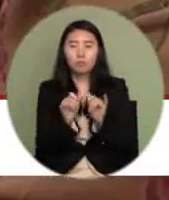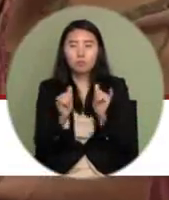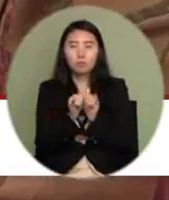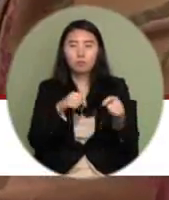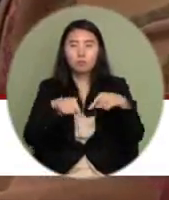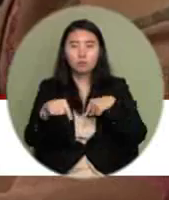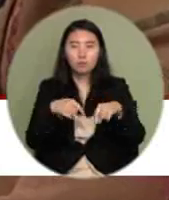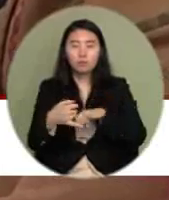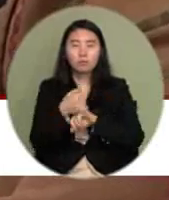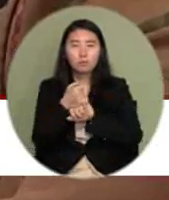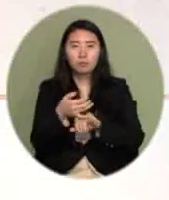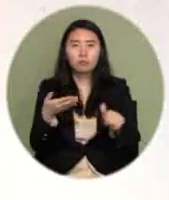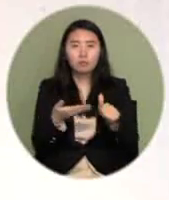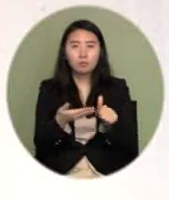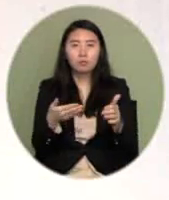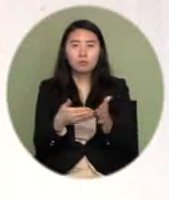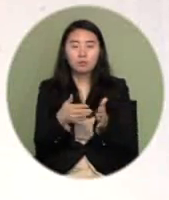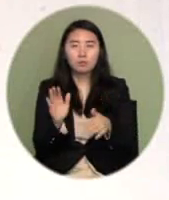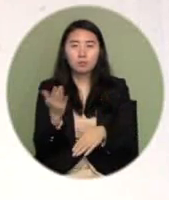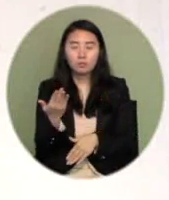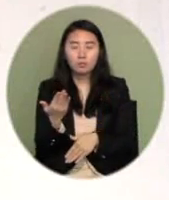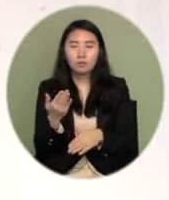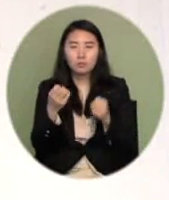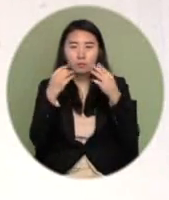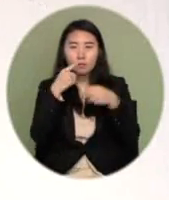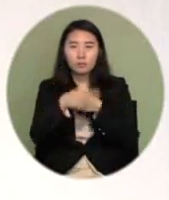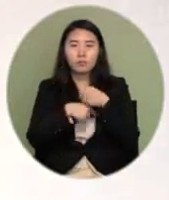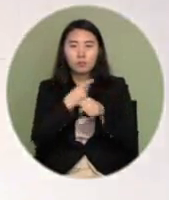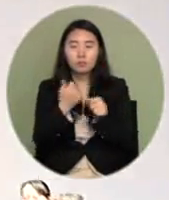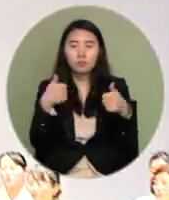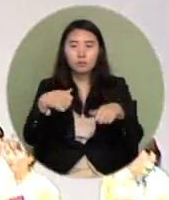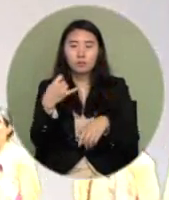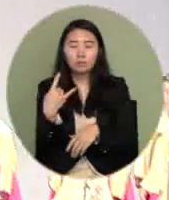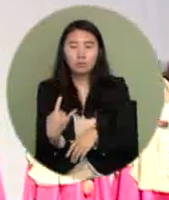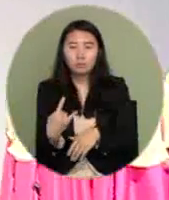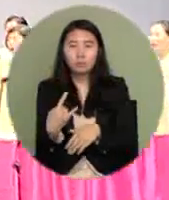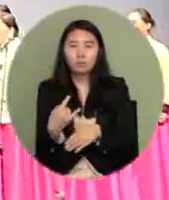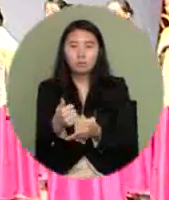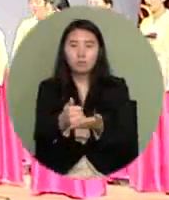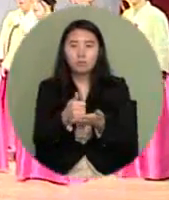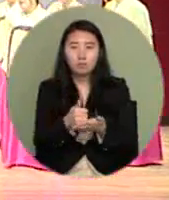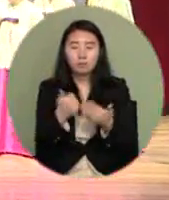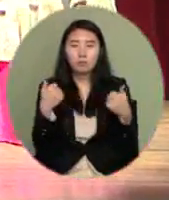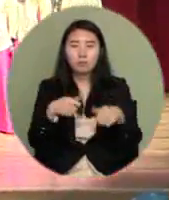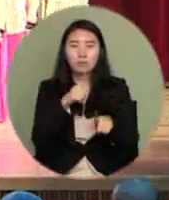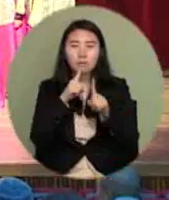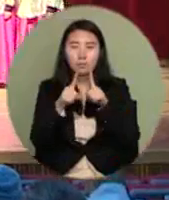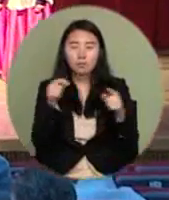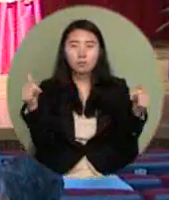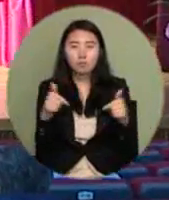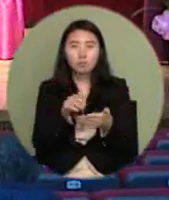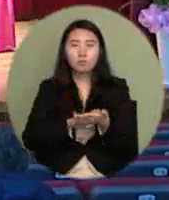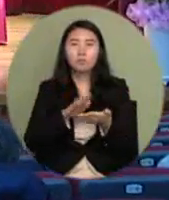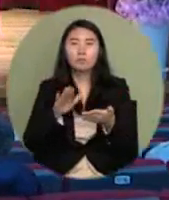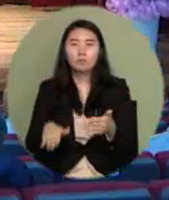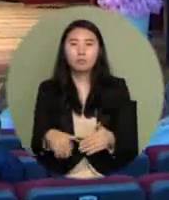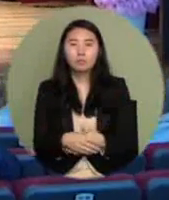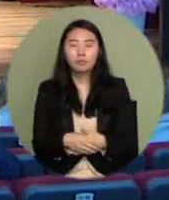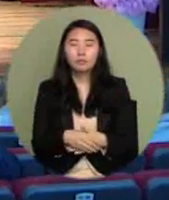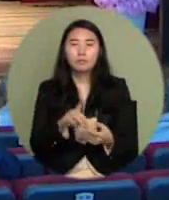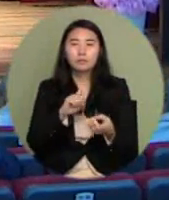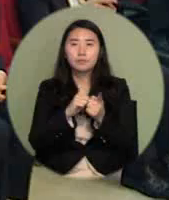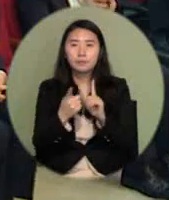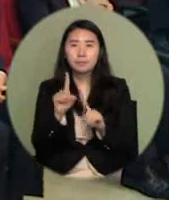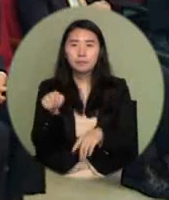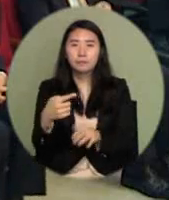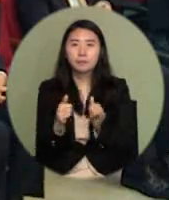운영을 약속했습니다. 이날 신년 인사회에서는 내빈 소개와 인사말을 최대한 줄였습니다. 대신